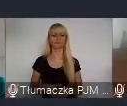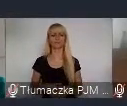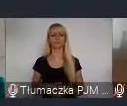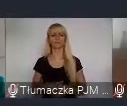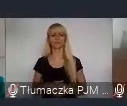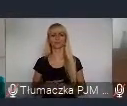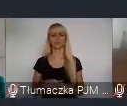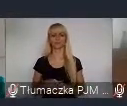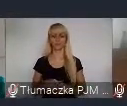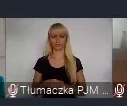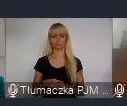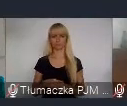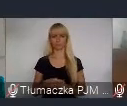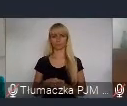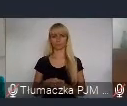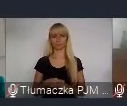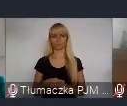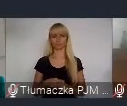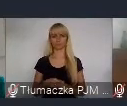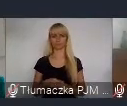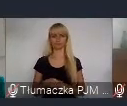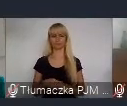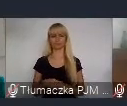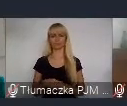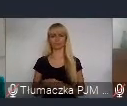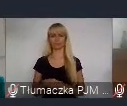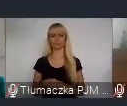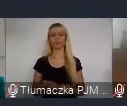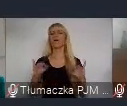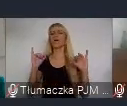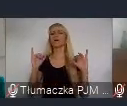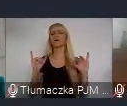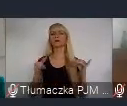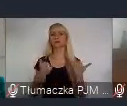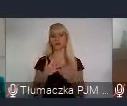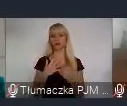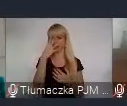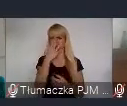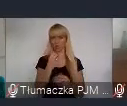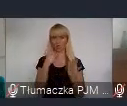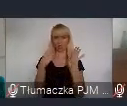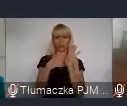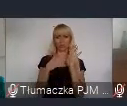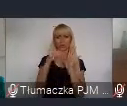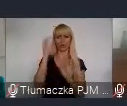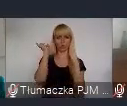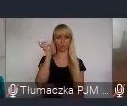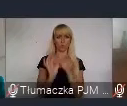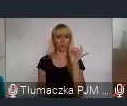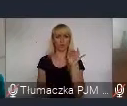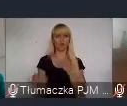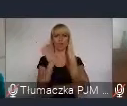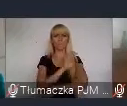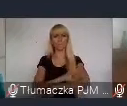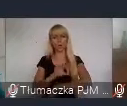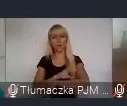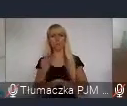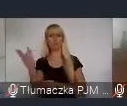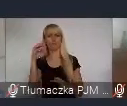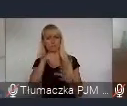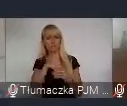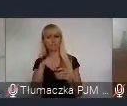od 2 do 10 tysięcy RLM-ów. Jak wygląda ten temat w kontekście polityki rolnej? Jacku, oddaję Ci głos.